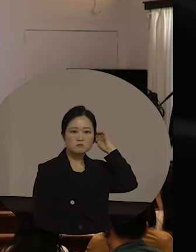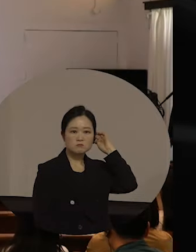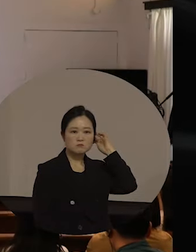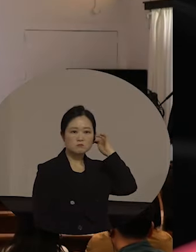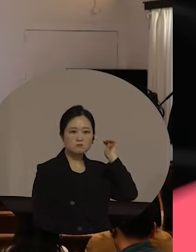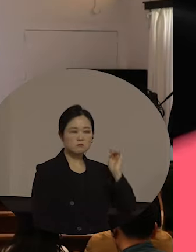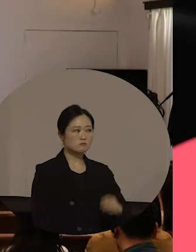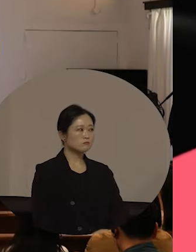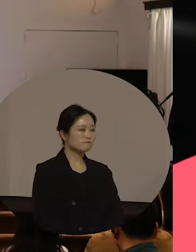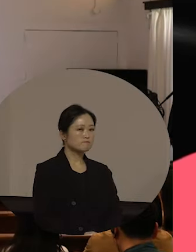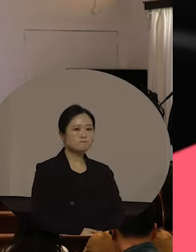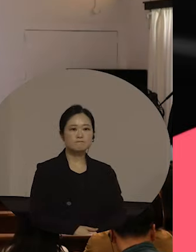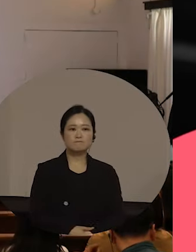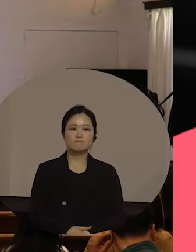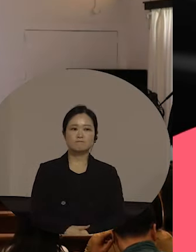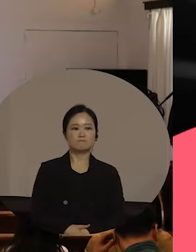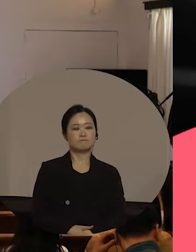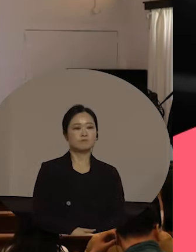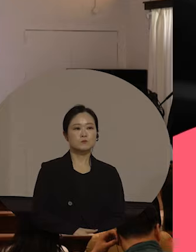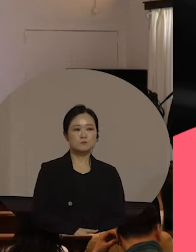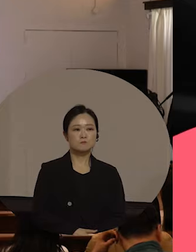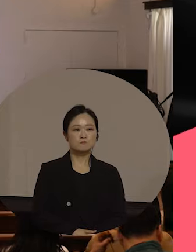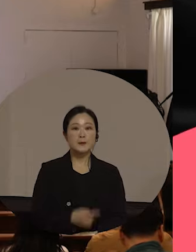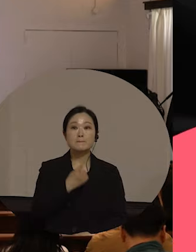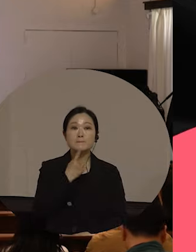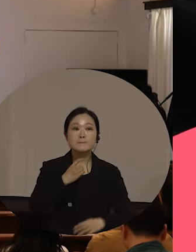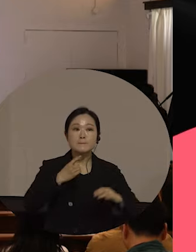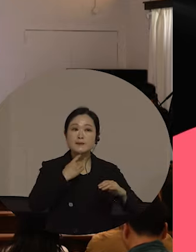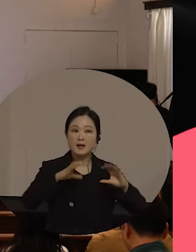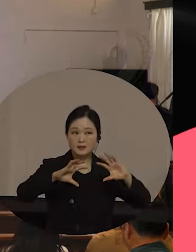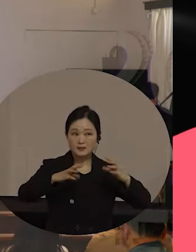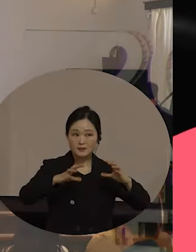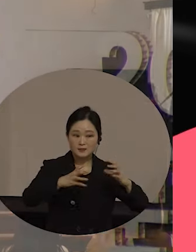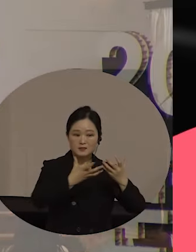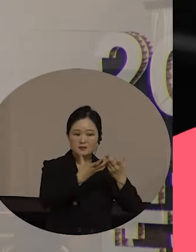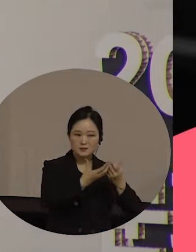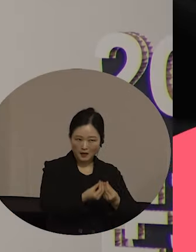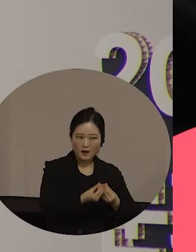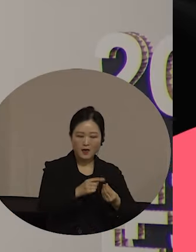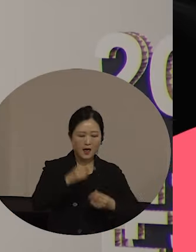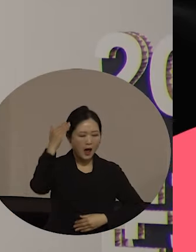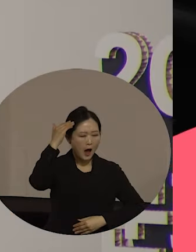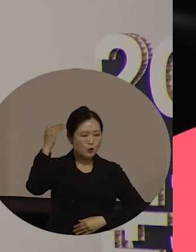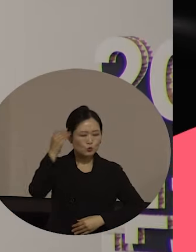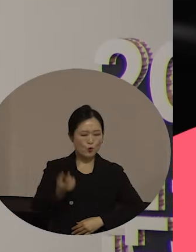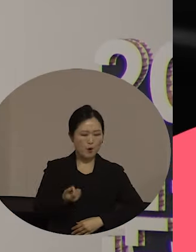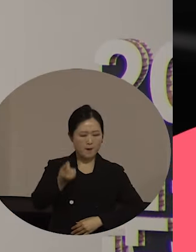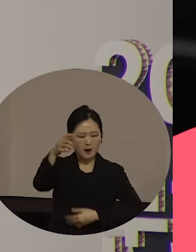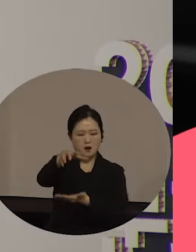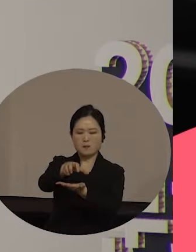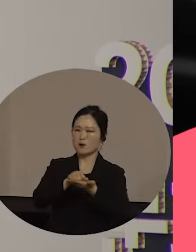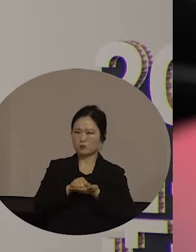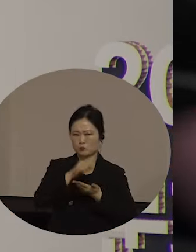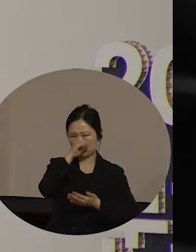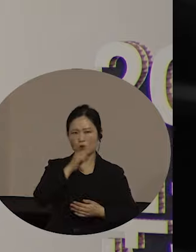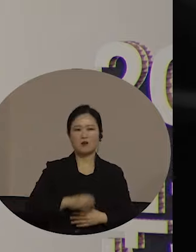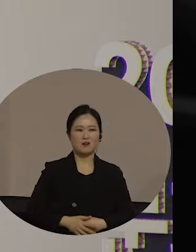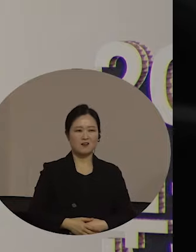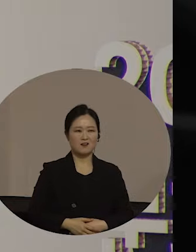뭐 일단은 넘어가기 전에 핀란드의 사례는 우리도 좀 빨리 좀 받아들였으면 좋겠다는 생각이 들면서